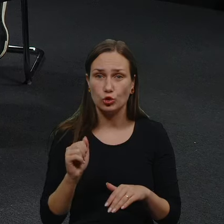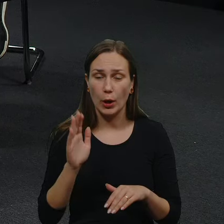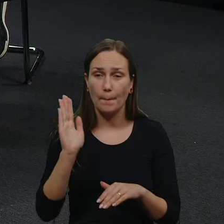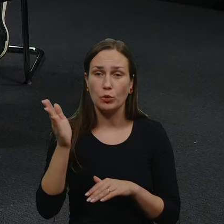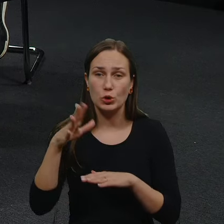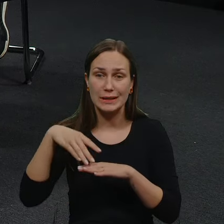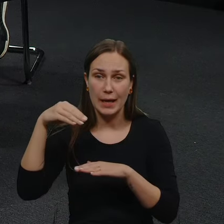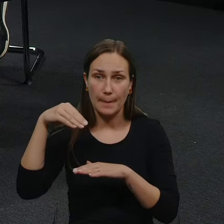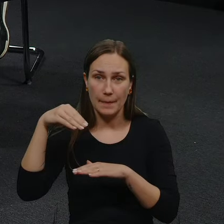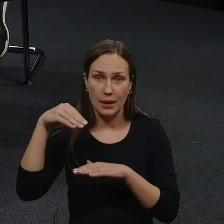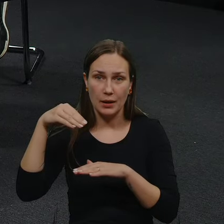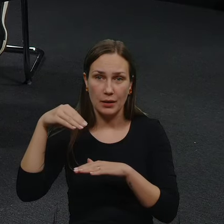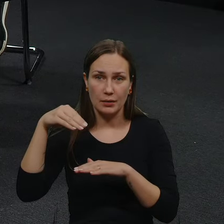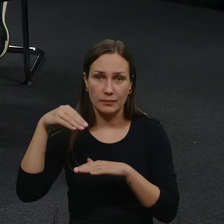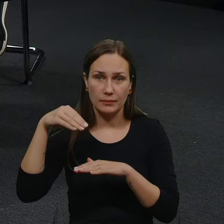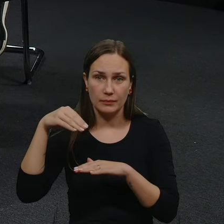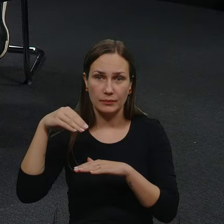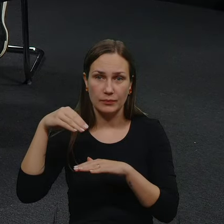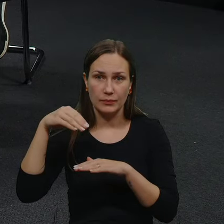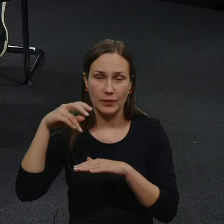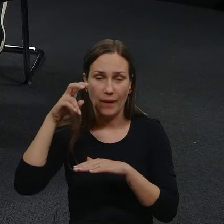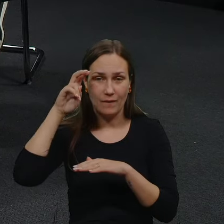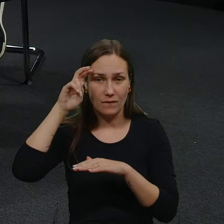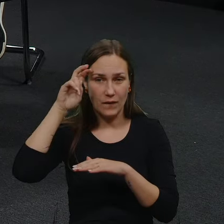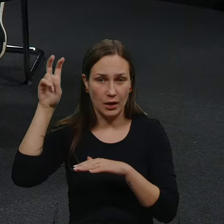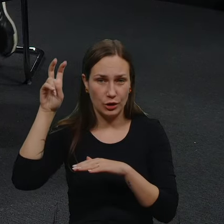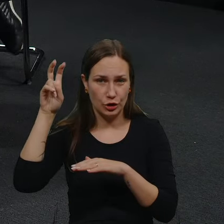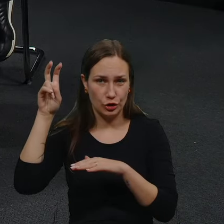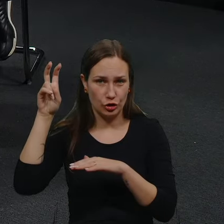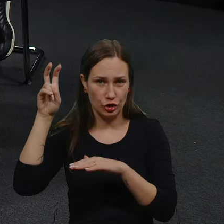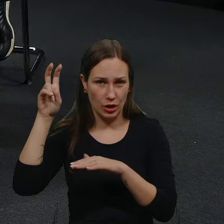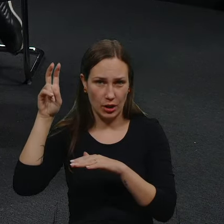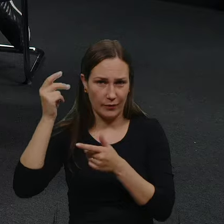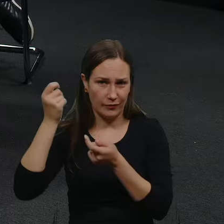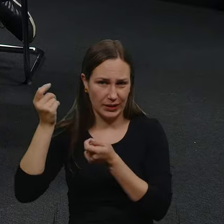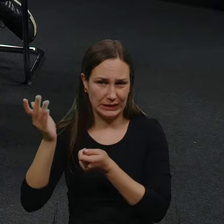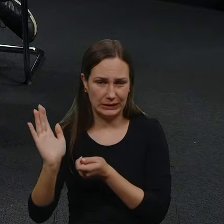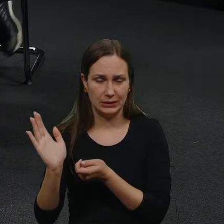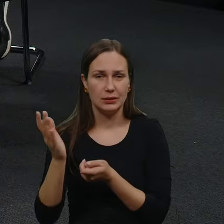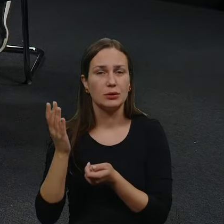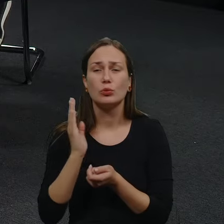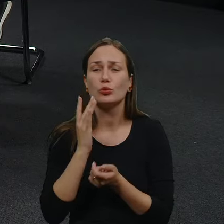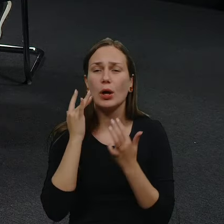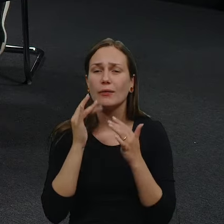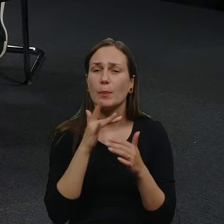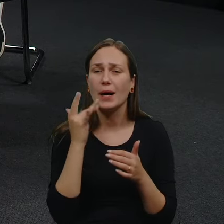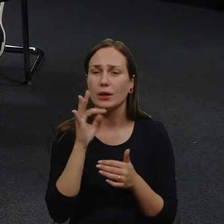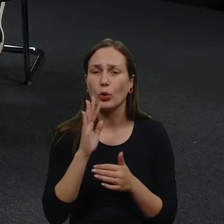Seime, kad neliktų už valdžios borto, ar ir kokios būtų jūsų prognozijos dėl šitos